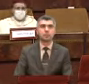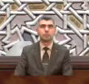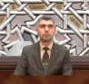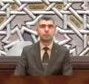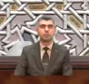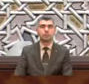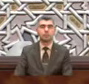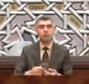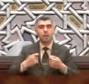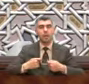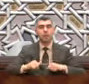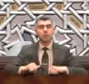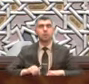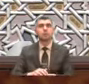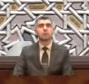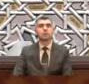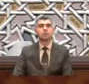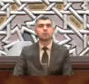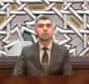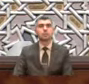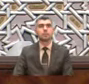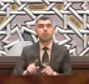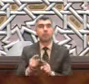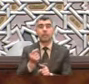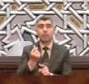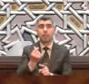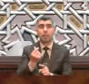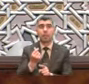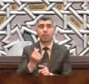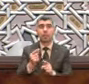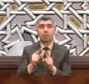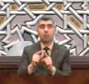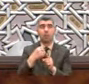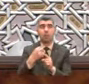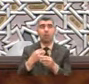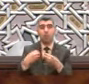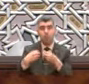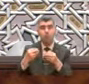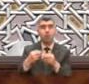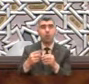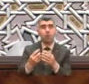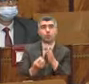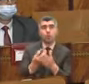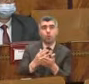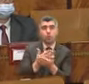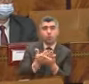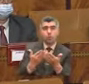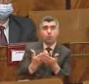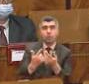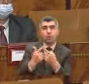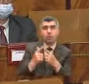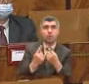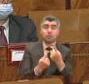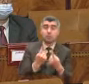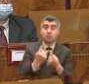الرئيسة، السيد الوزير، كنأكدوا بأن الثمن ديال الكيلووات من الطاقات المتجددة هو اقل بكثير من